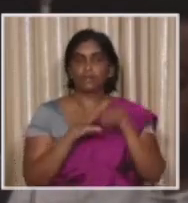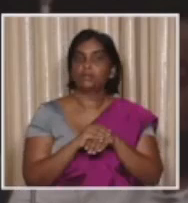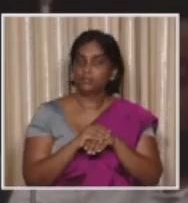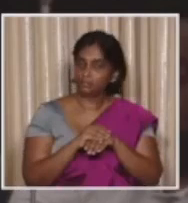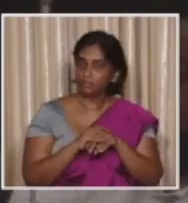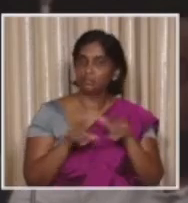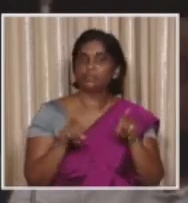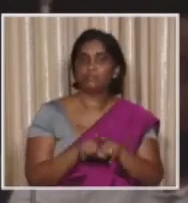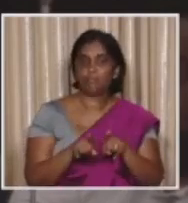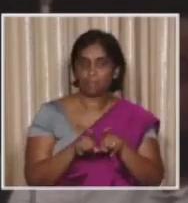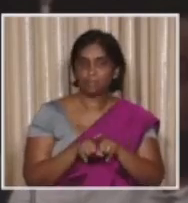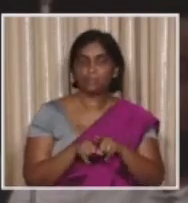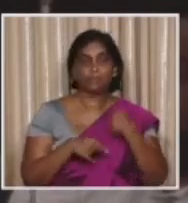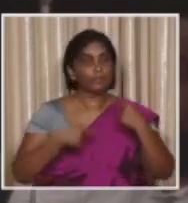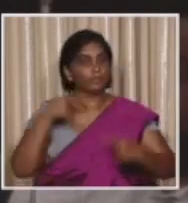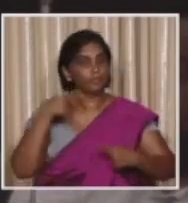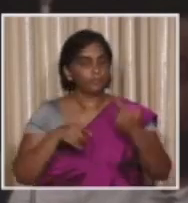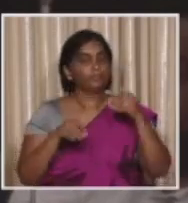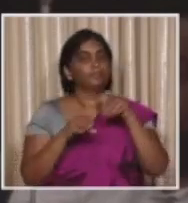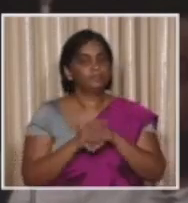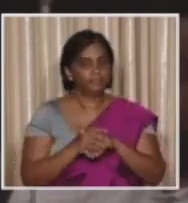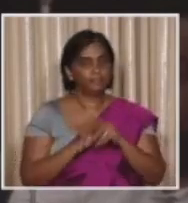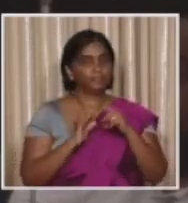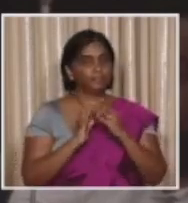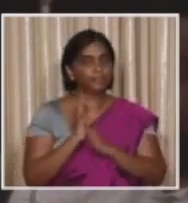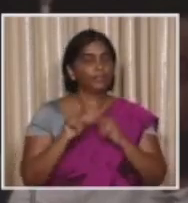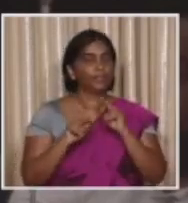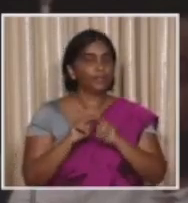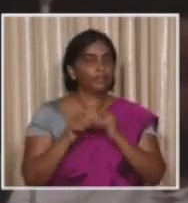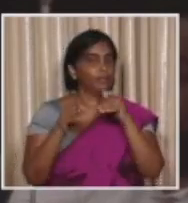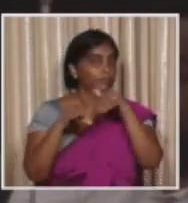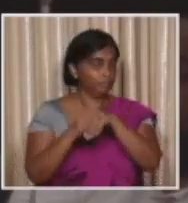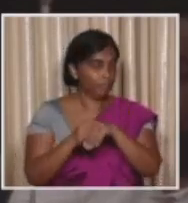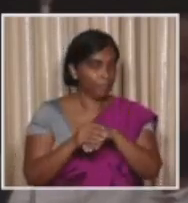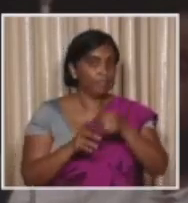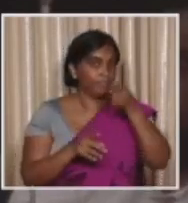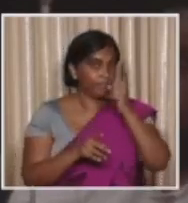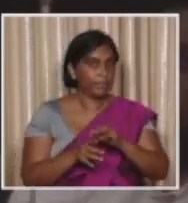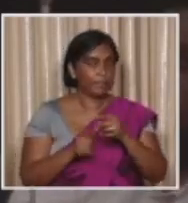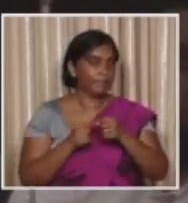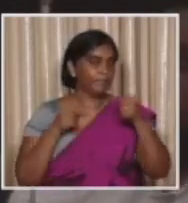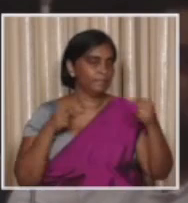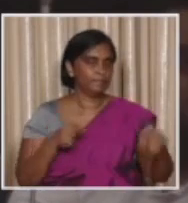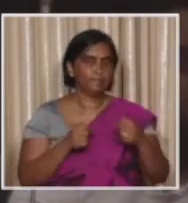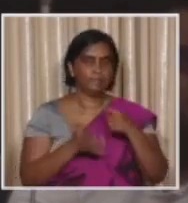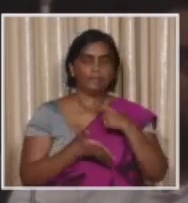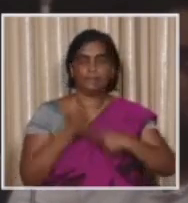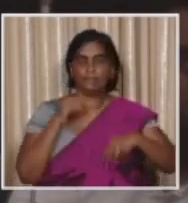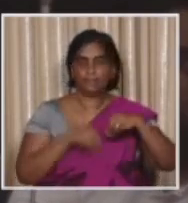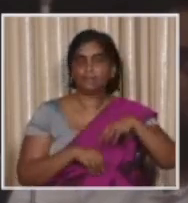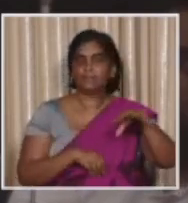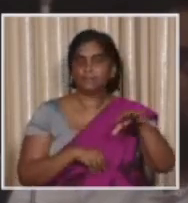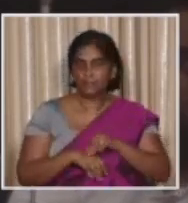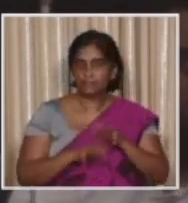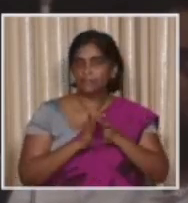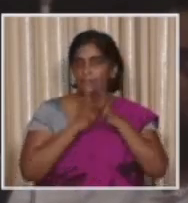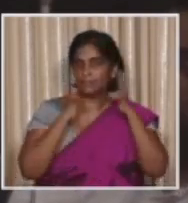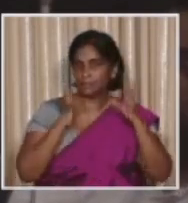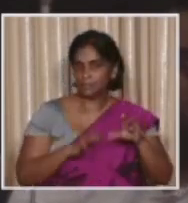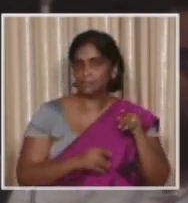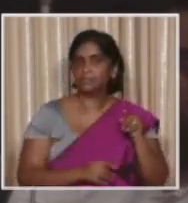සහ මේ විවාදය ඇතුළෙත් කිව්වේ අපි ජාත්‍යන්තර මූල්‍ය අරමුදලේ තියෙන එකඟතාවයන් වලට විරුද්ධව ඡන්දය පාවිච්චි කරනවා කියලා. එසේ හුඟක්